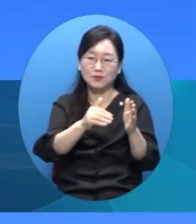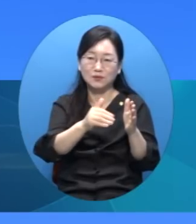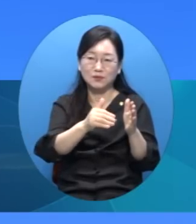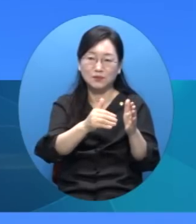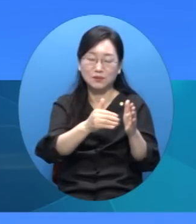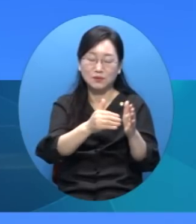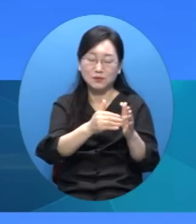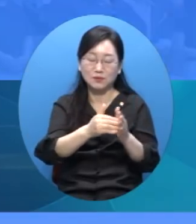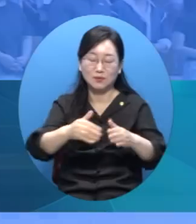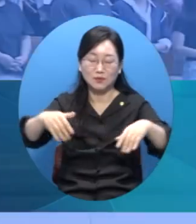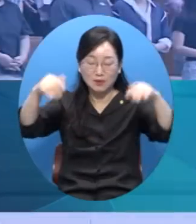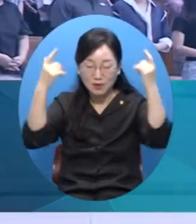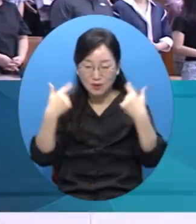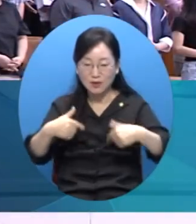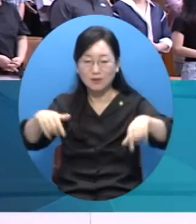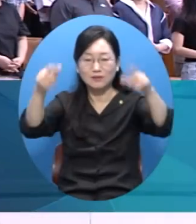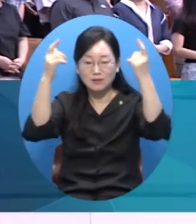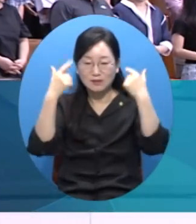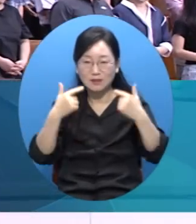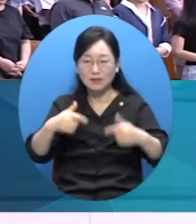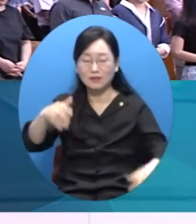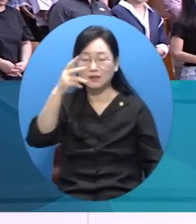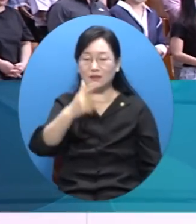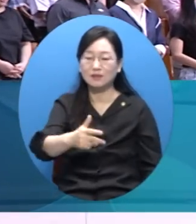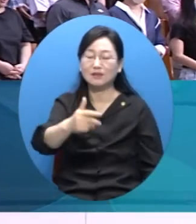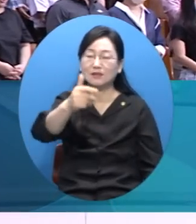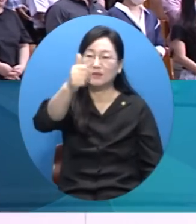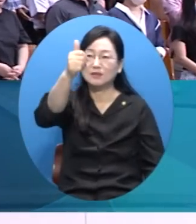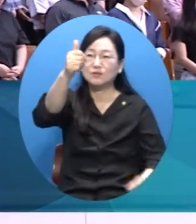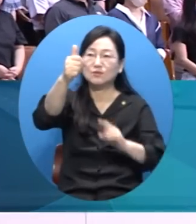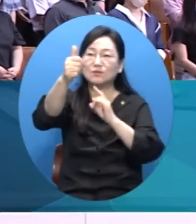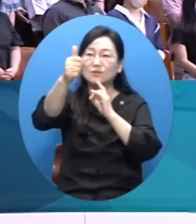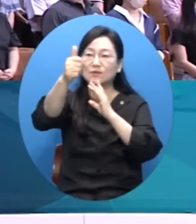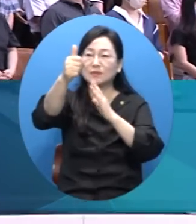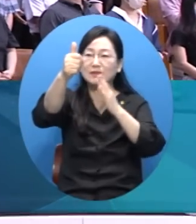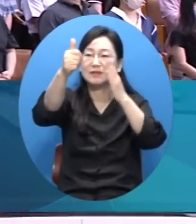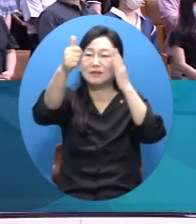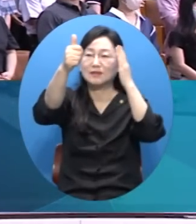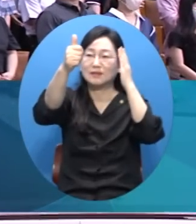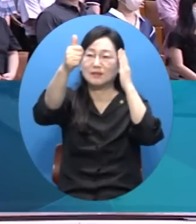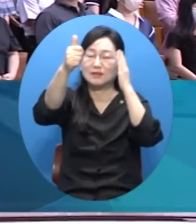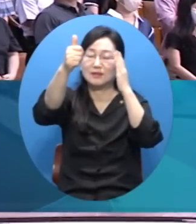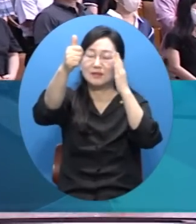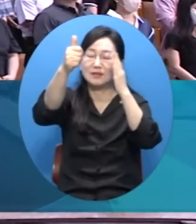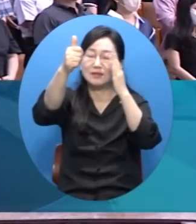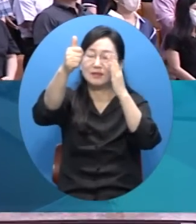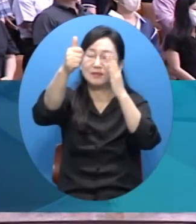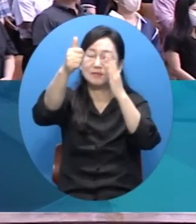이르도록 언제나 주만